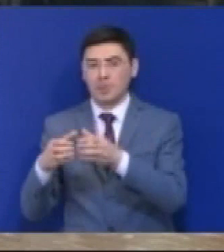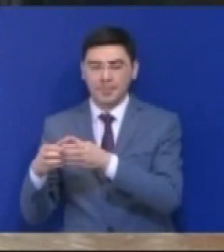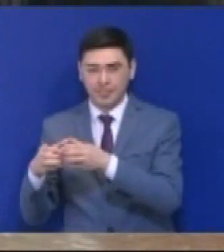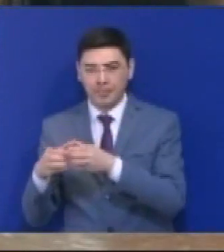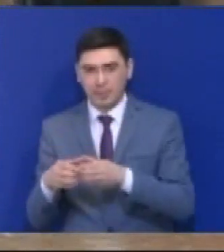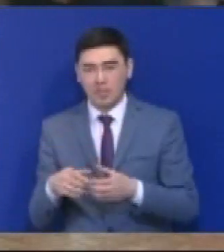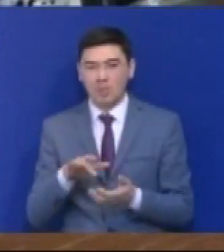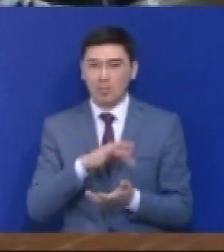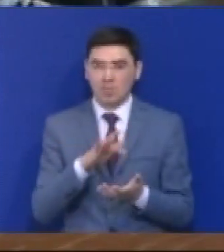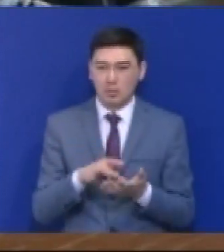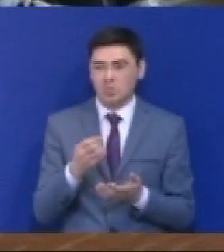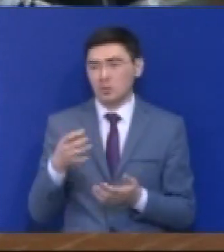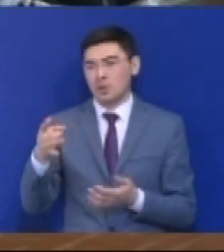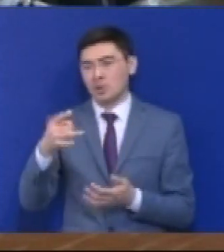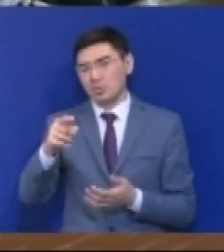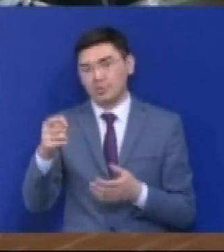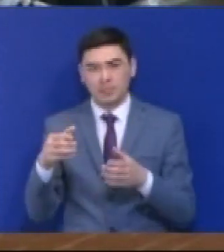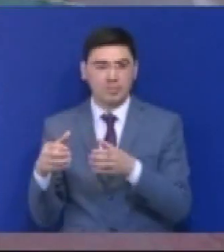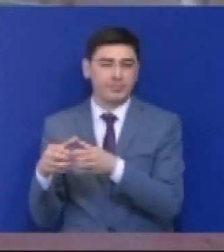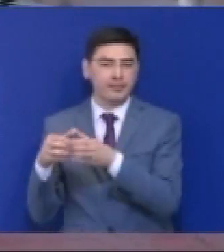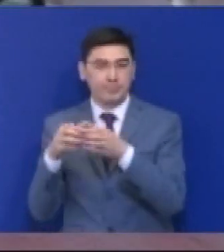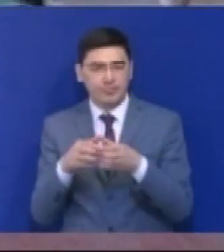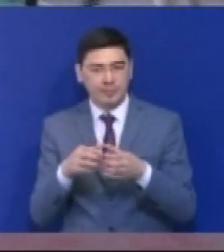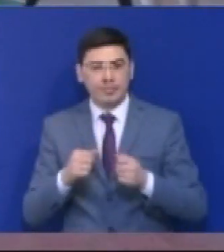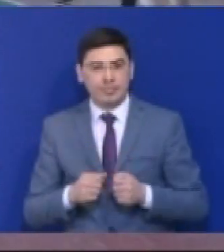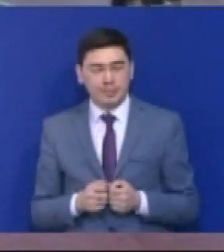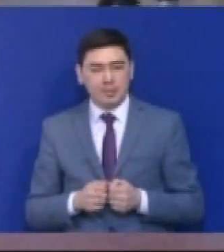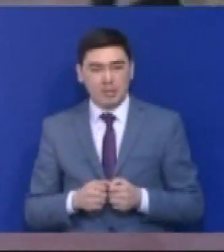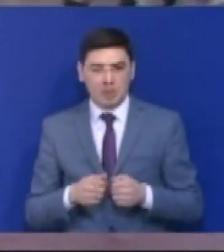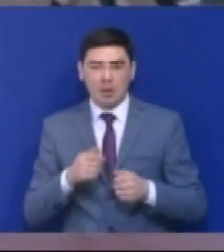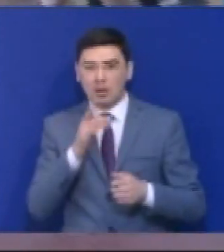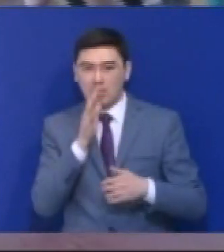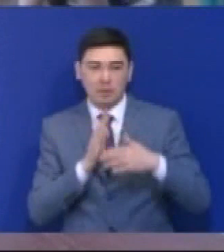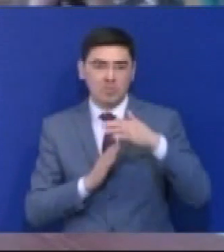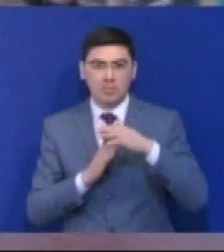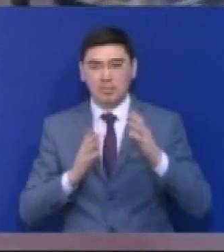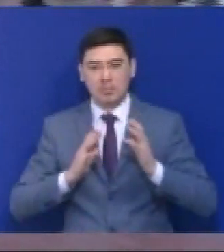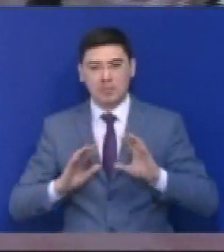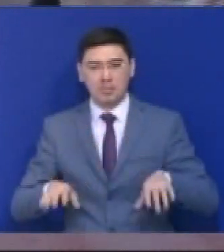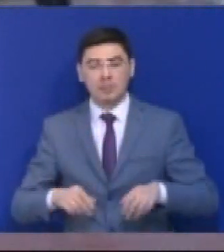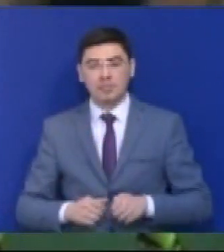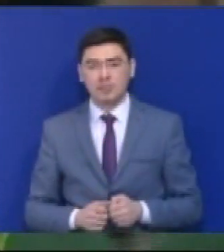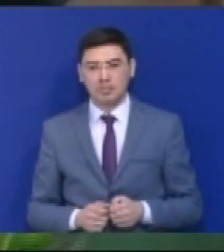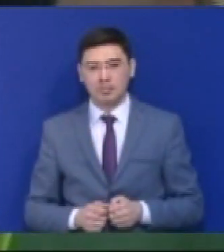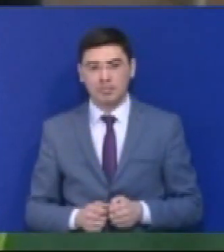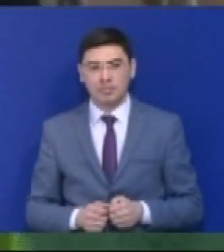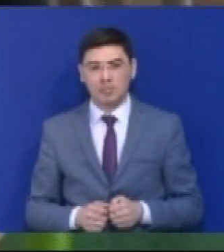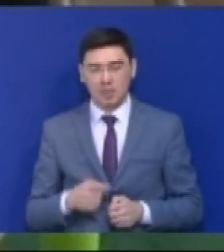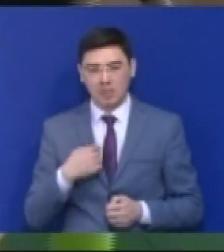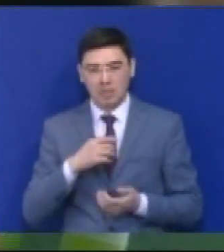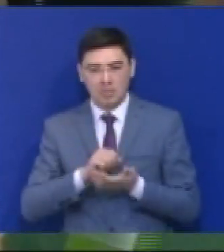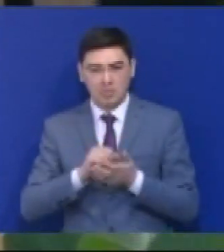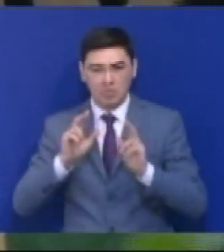наш город, но и районы области. Стоит отметить, что на соревнованиях не было возрастных ограничений. Волейболом занимаюсь уже 6